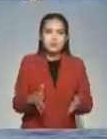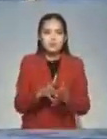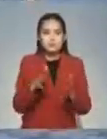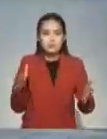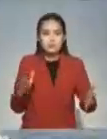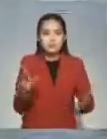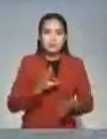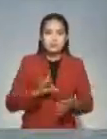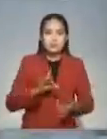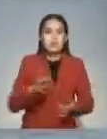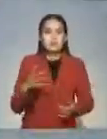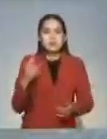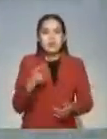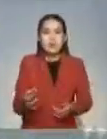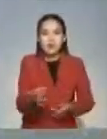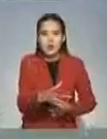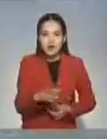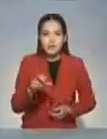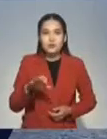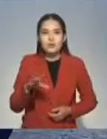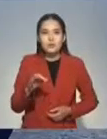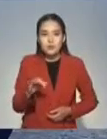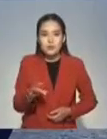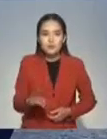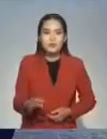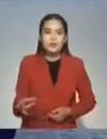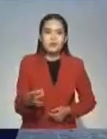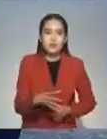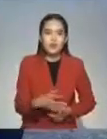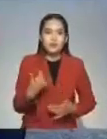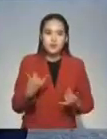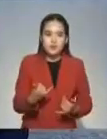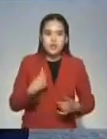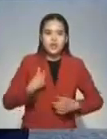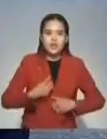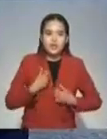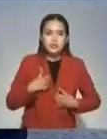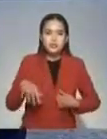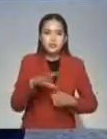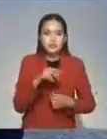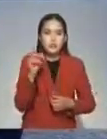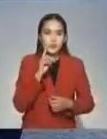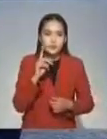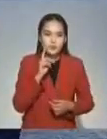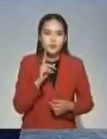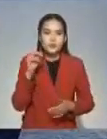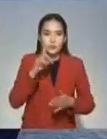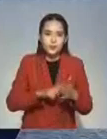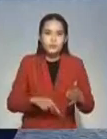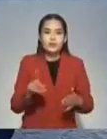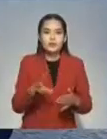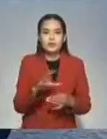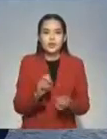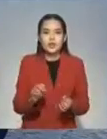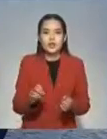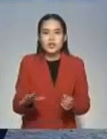прибывать Петропавловский в районе метро мы наблюдаем подъём сейчас мы аналитически просчитываем но можно с уверенностью сказать что